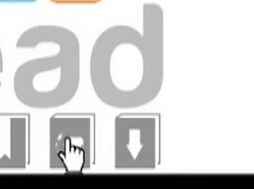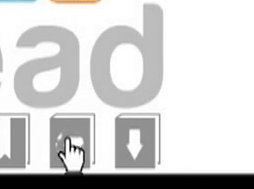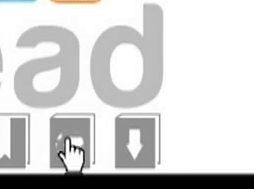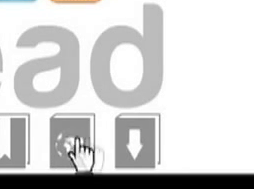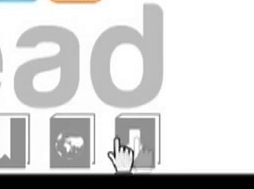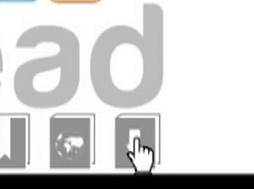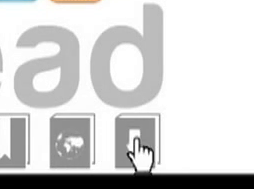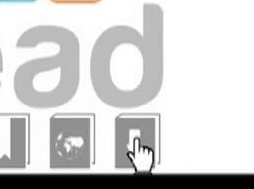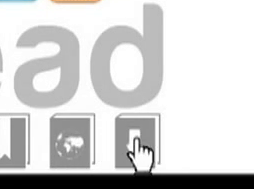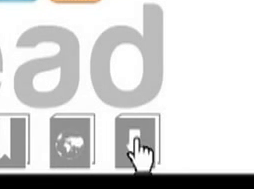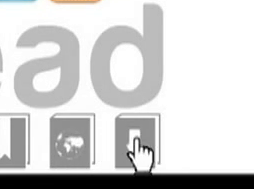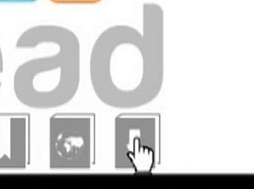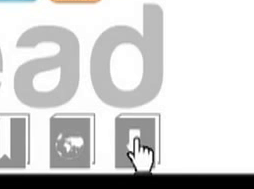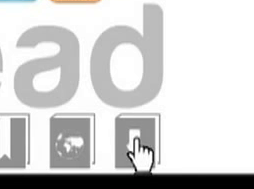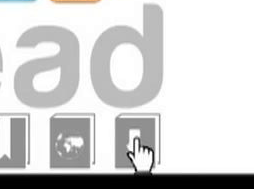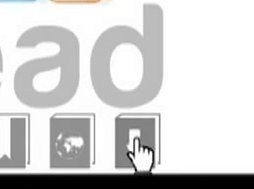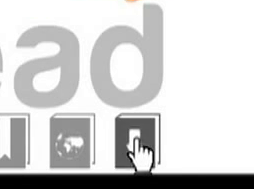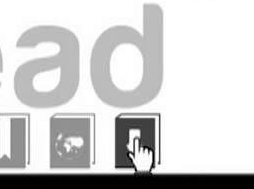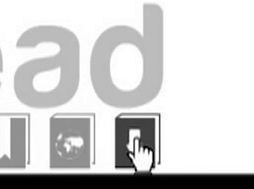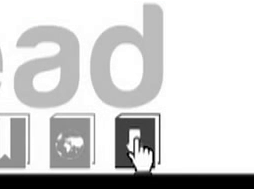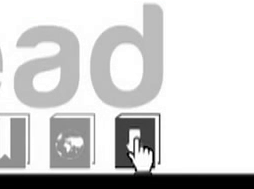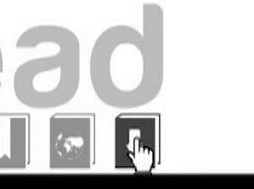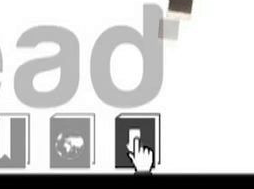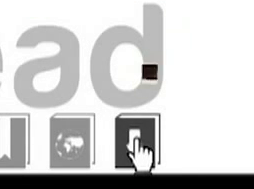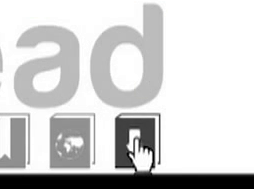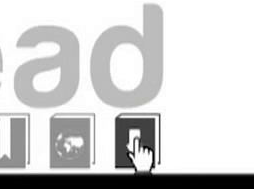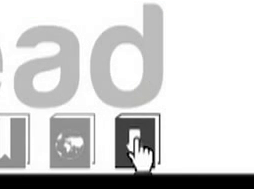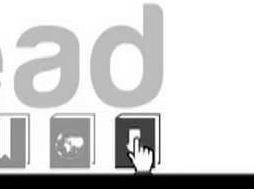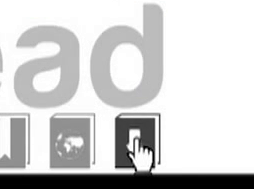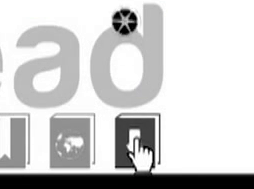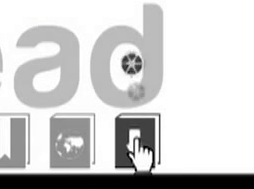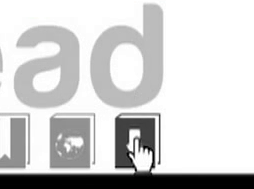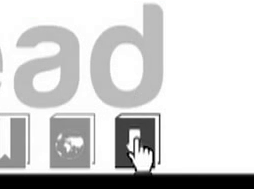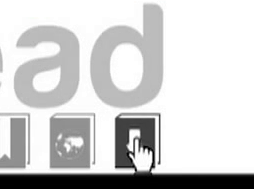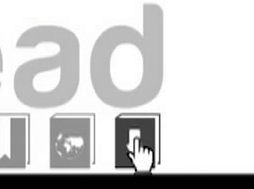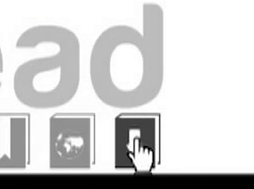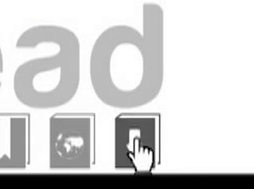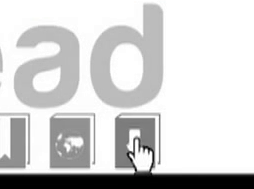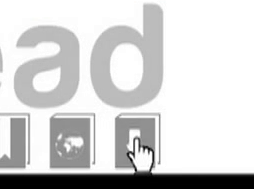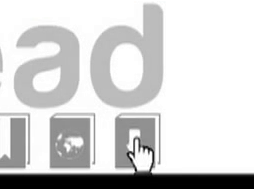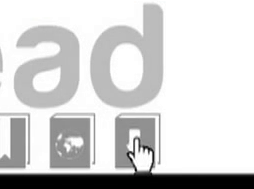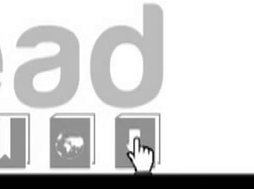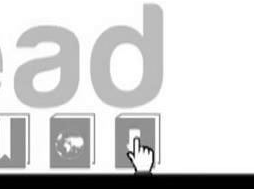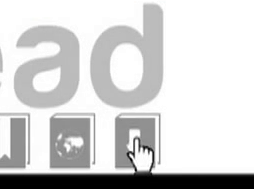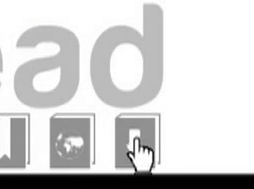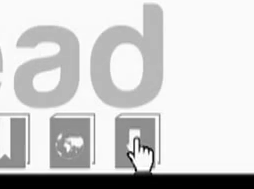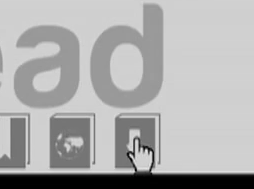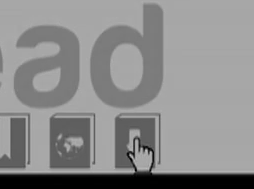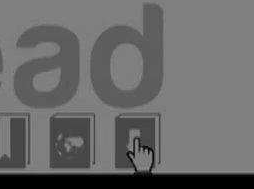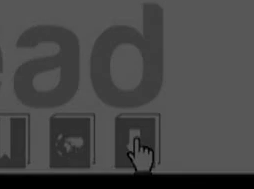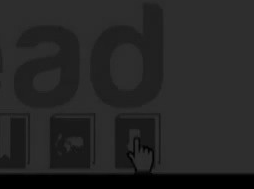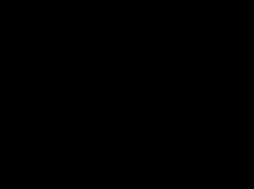多媒体互动，你还可以 download 书内的相片、观赏或者下载随书影片。